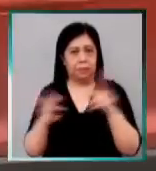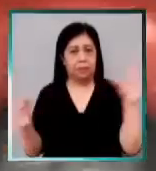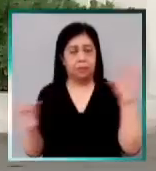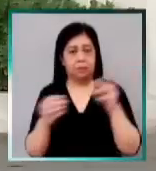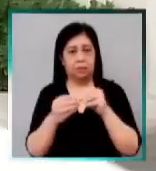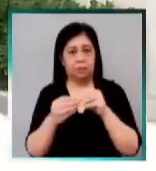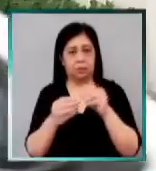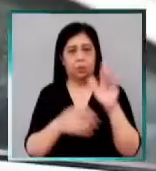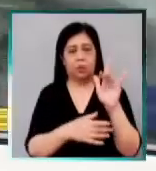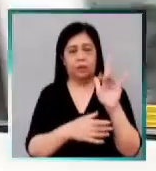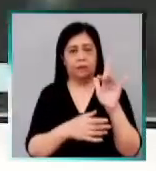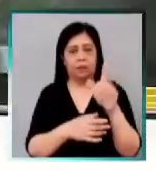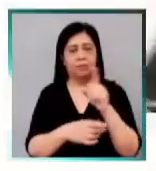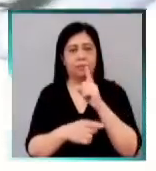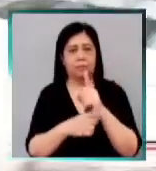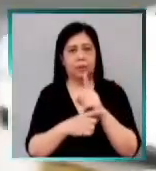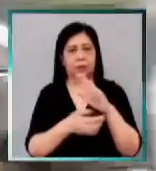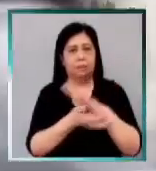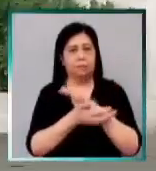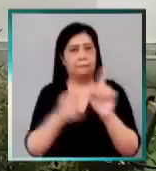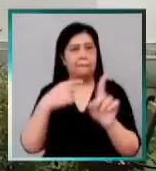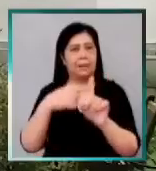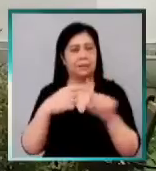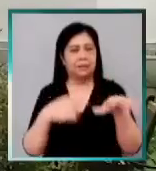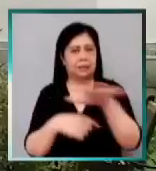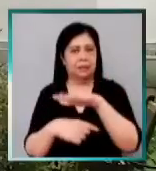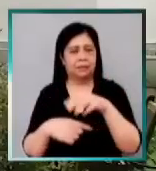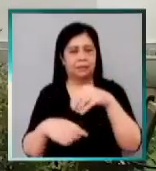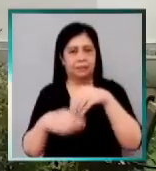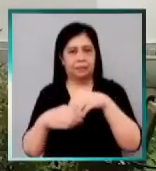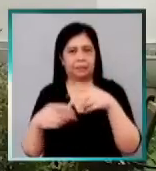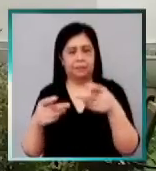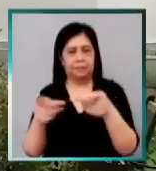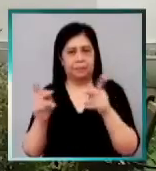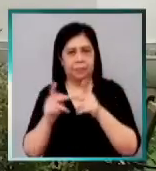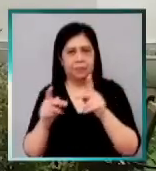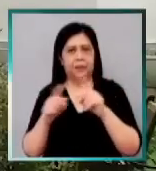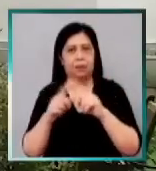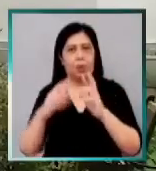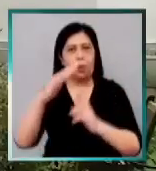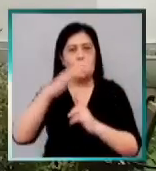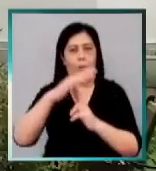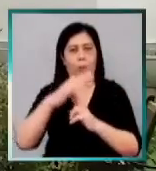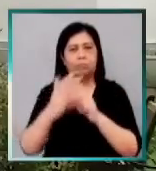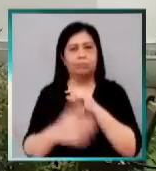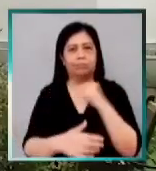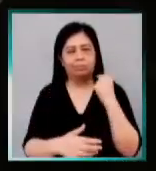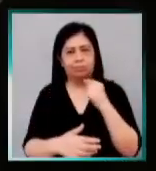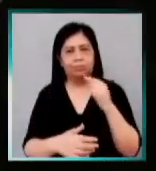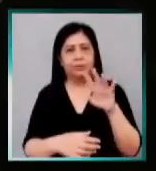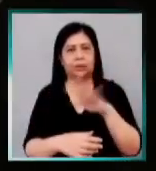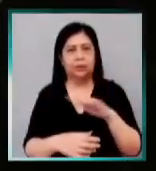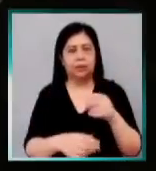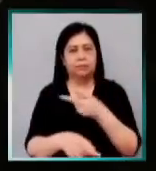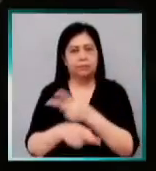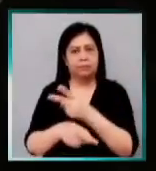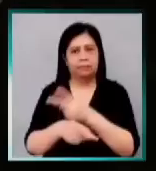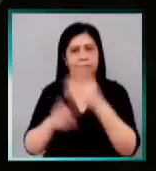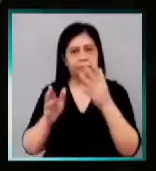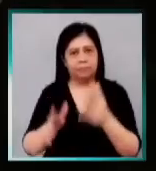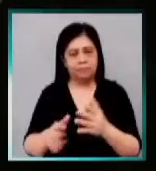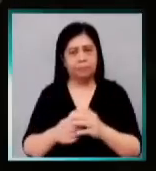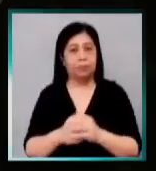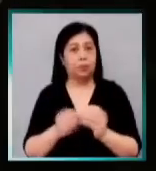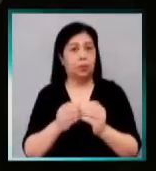ang kumpirmadong COVID positive sa kanilang compound, pero mga retiradong pari at kanilang mga tagapag-alaga. Karamihan sa